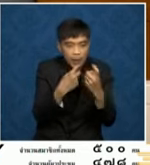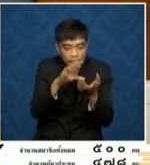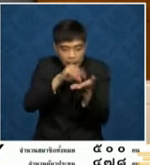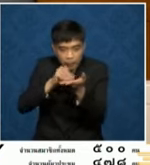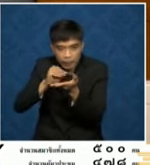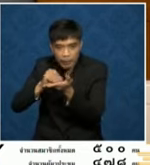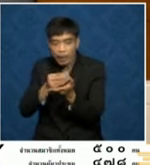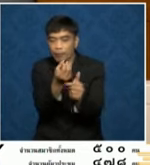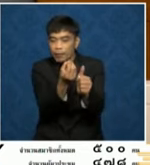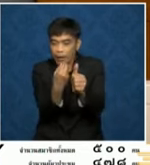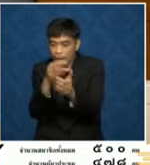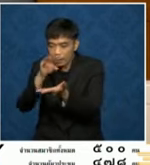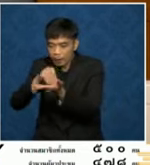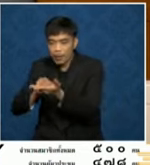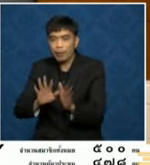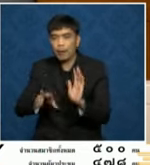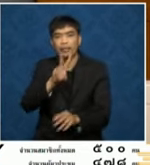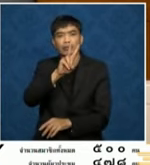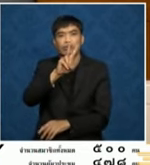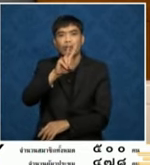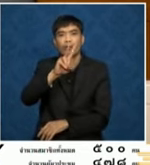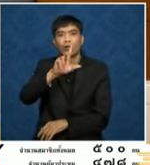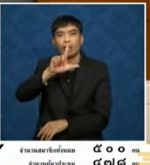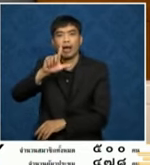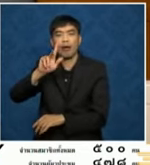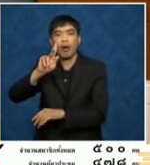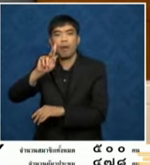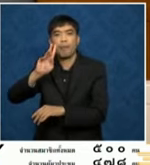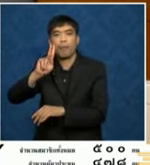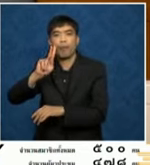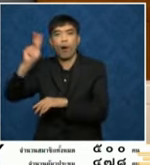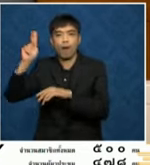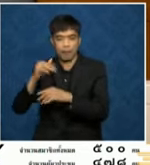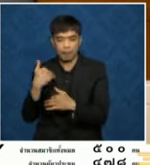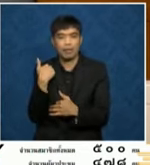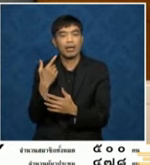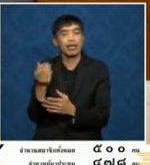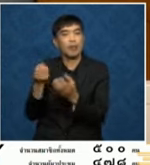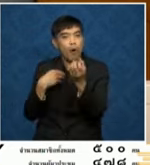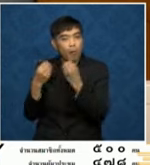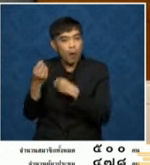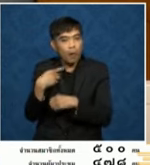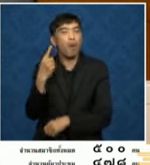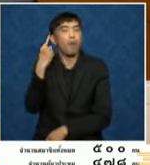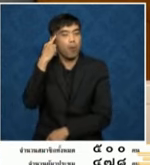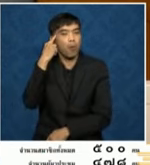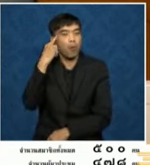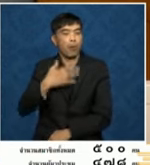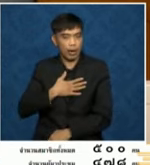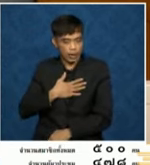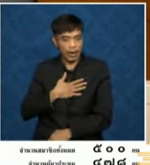2ล้านบาทเศษนะครับแต่ด้วยความเคารพครับสิ่งที่ท่านอภิปรายมาเนี่ยยังยืนยันครับว่า